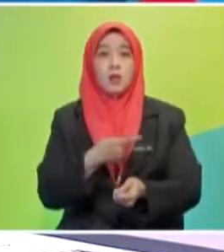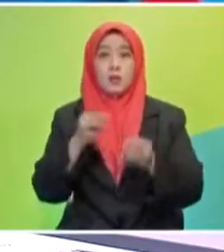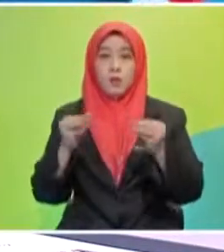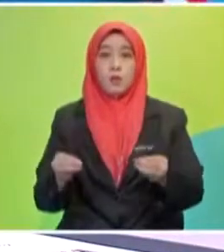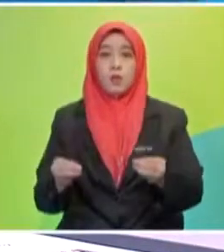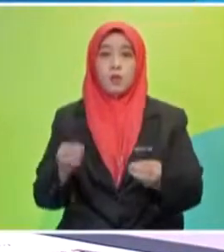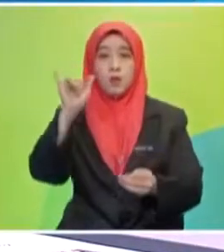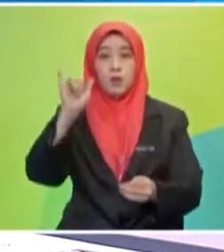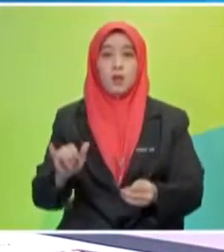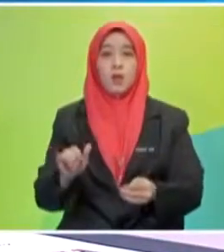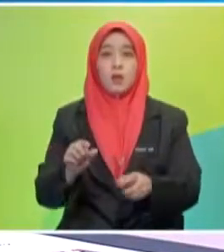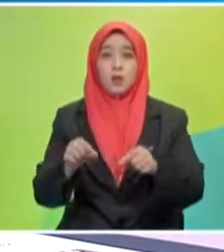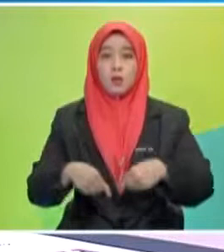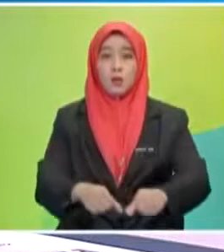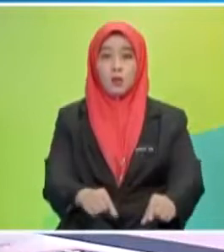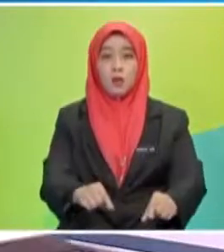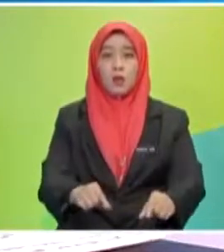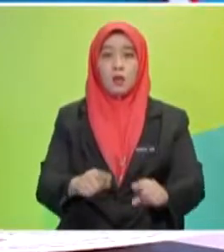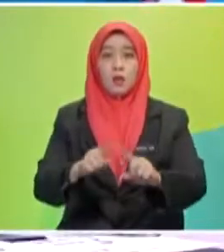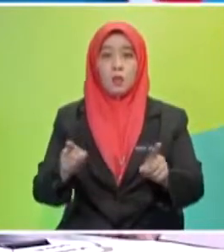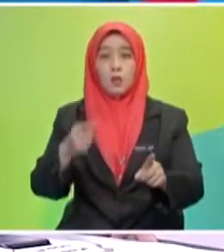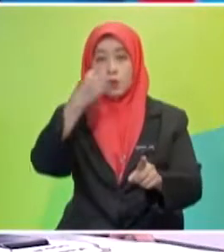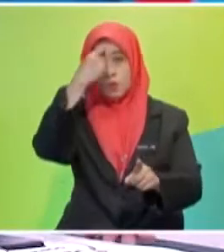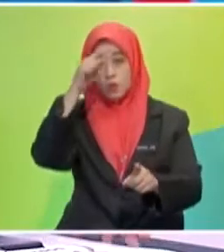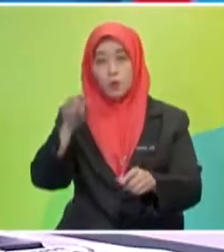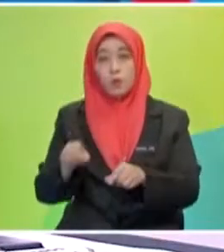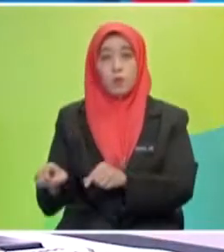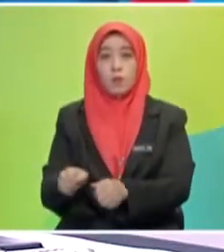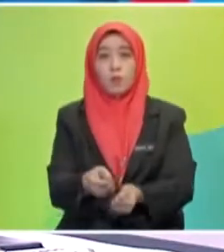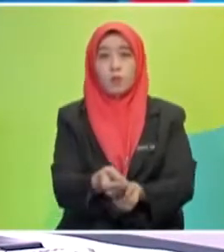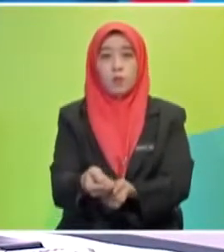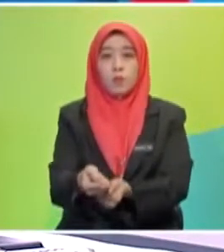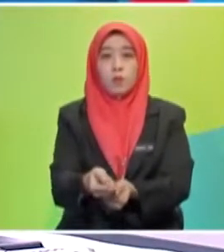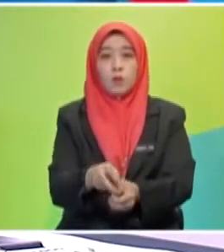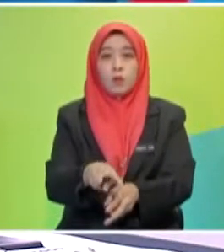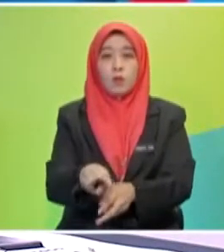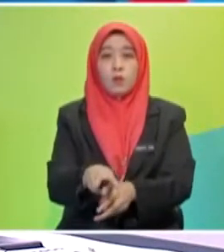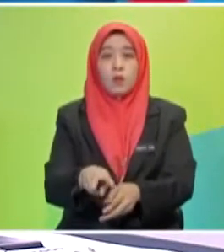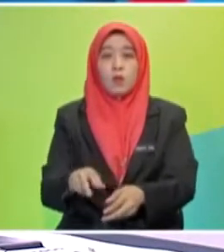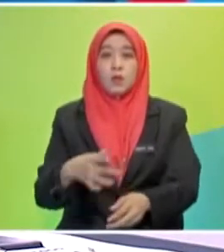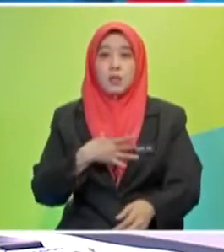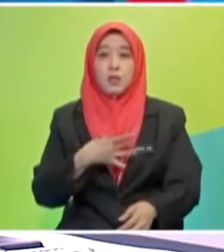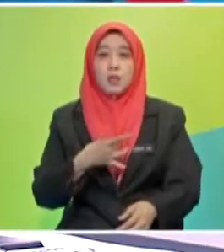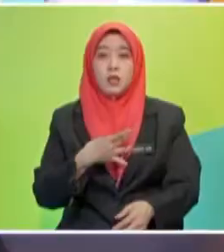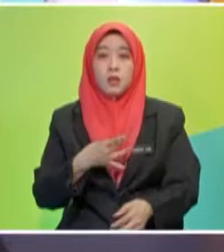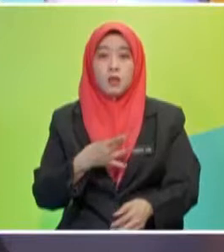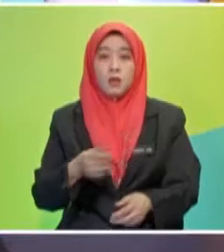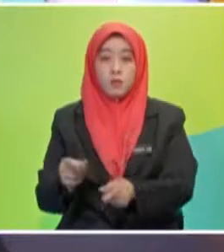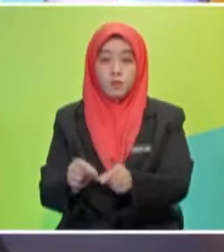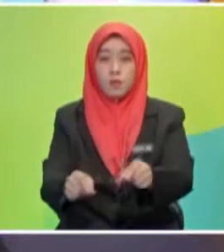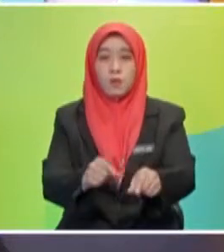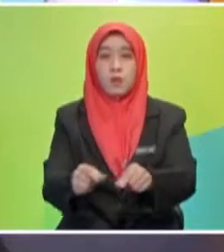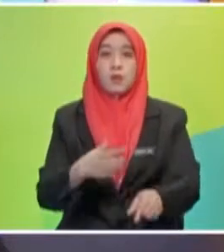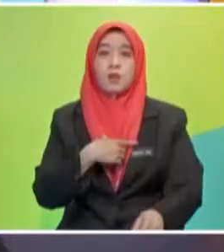oke tetapi untuk penyuluhan pages robotic Nikita hanya tetapkan denda bergerak sendiri woman di dekat